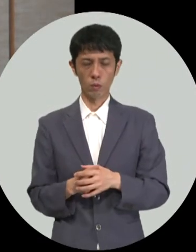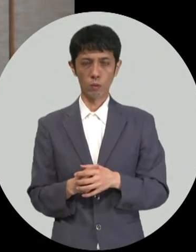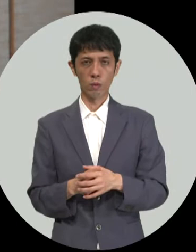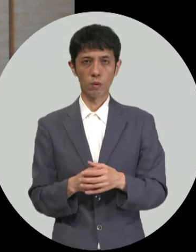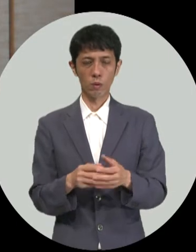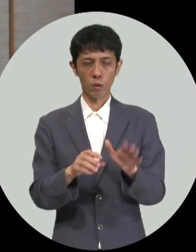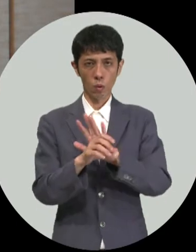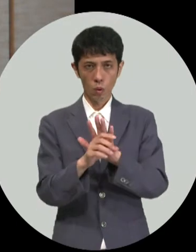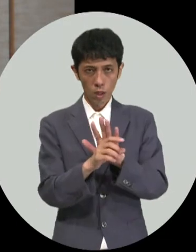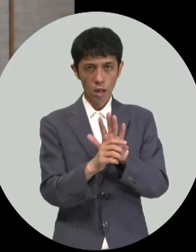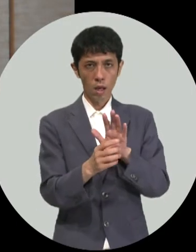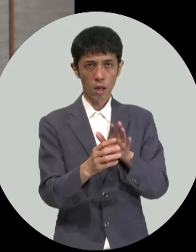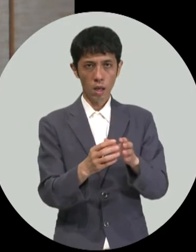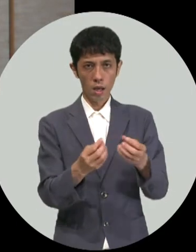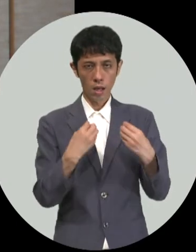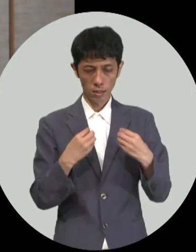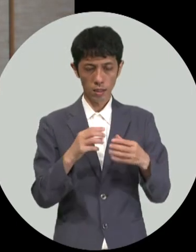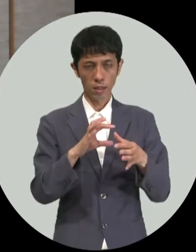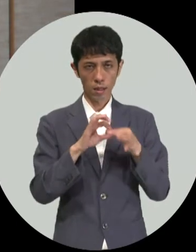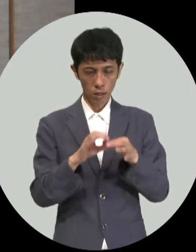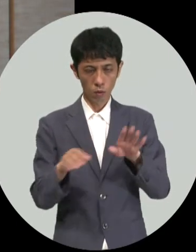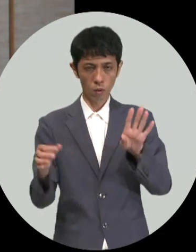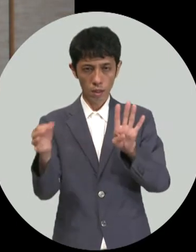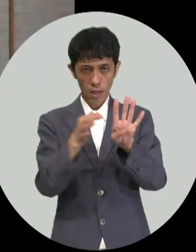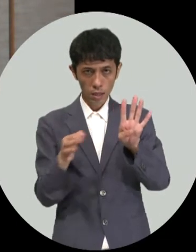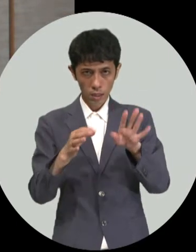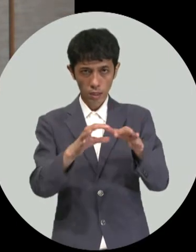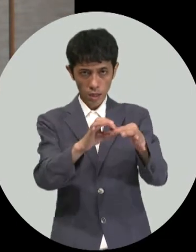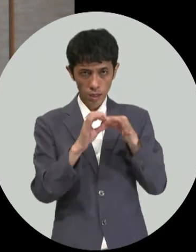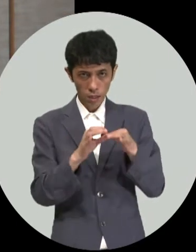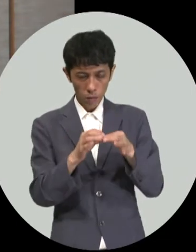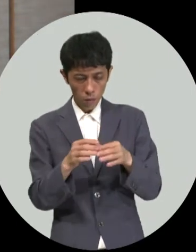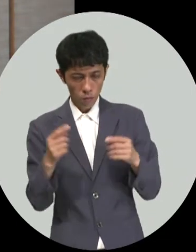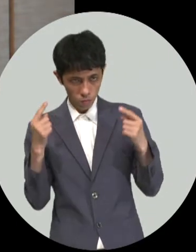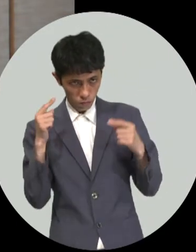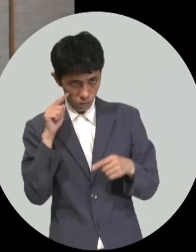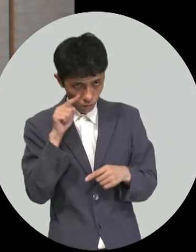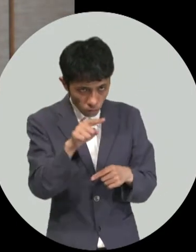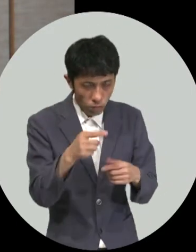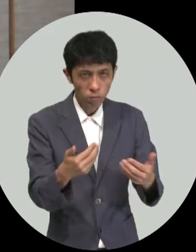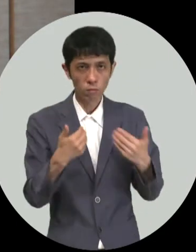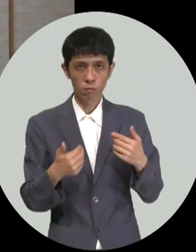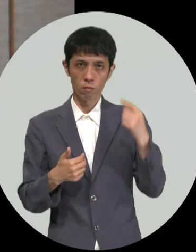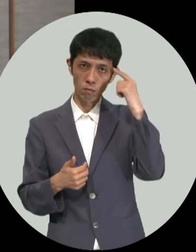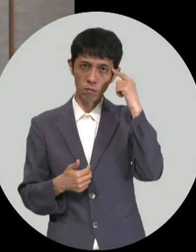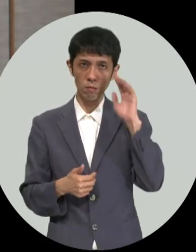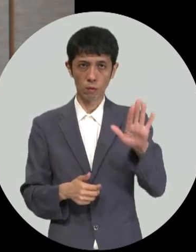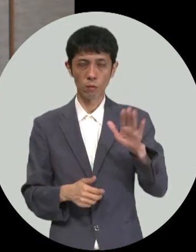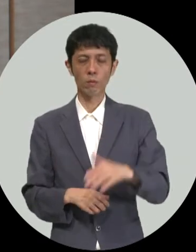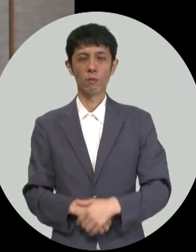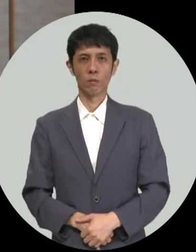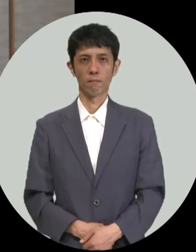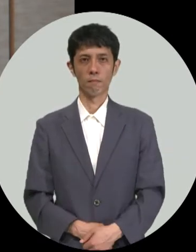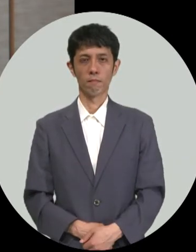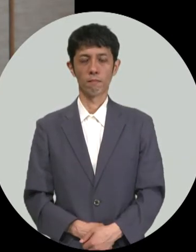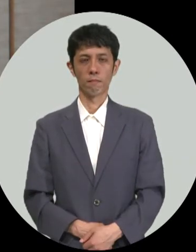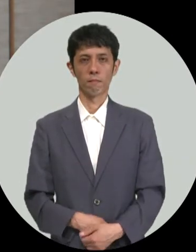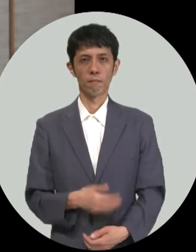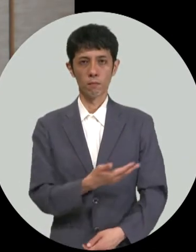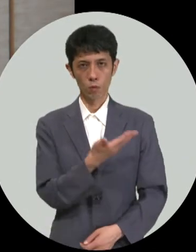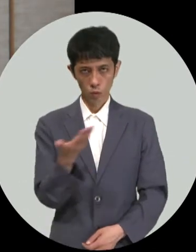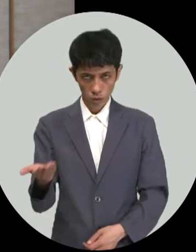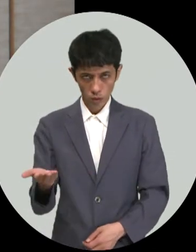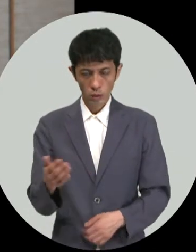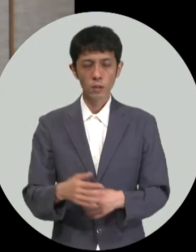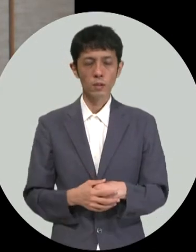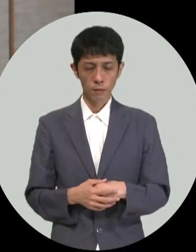感染症によります景気動向等への影響も注視していく必要があると考えております。2ページの方の上段